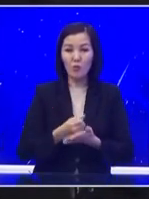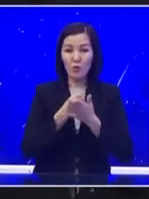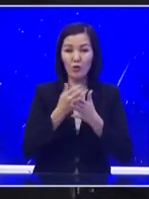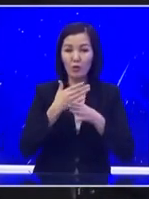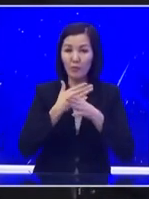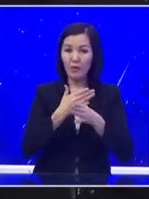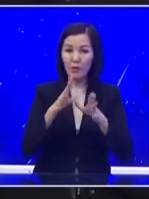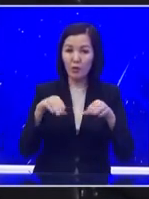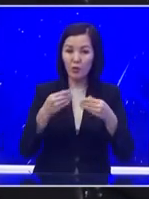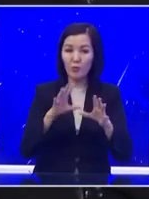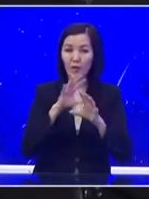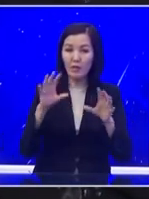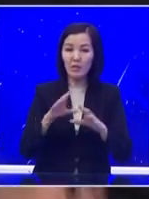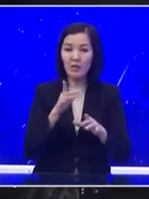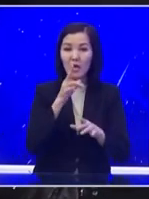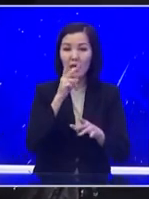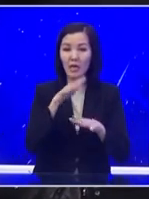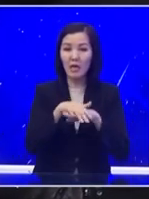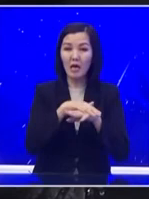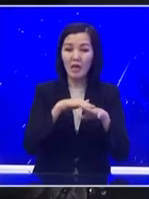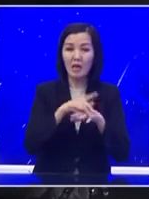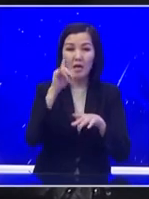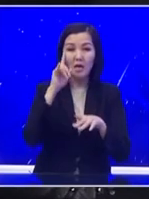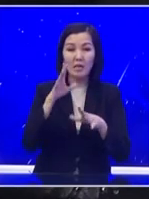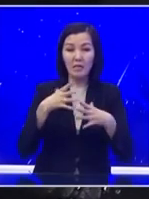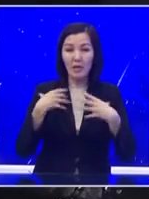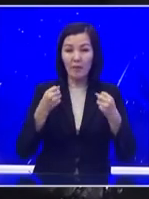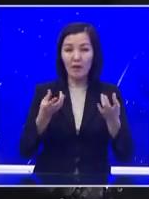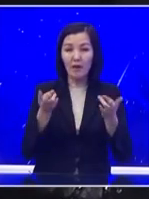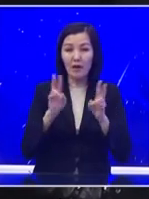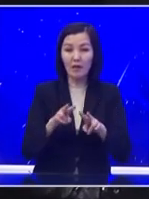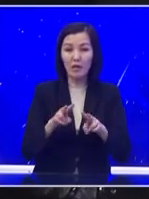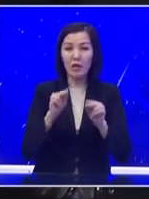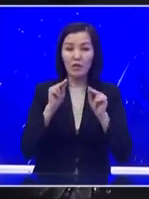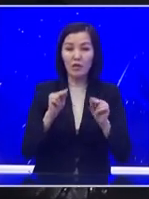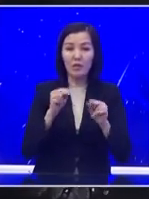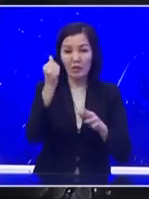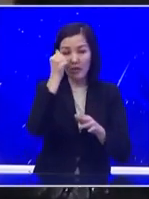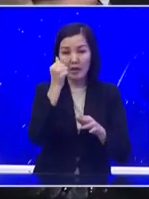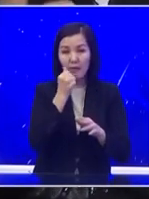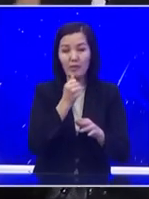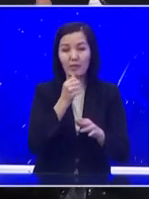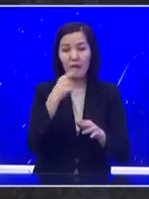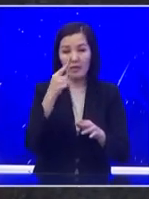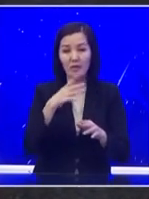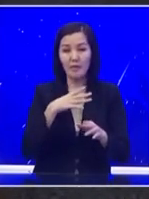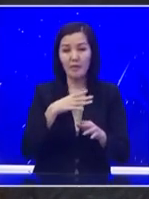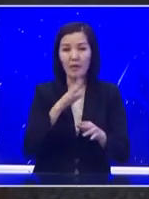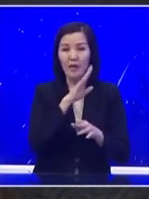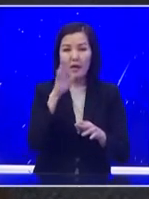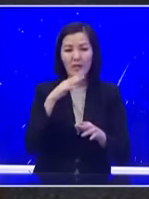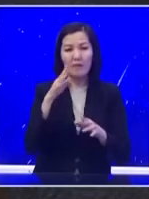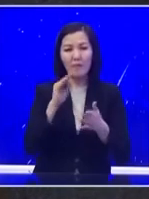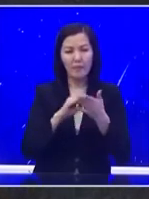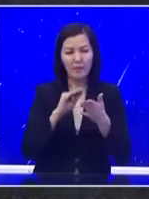аямады. Осылайша біз Корей халқы қазақтардың арқасында аман қалдық. Шын жүректен ризашылығымды білдіріп, алғысымды айтамын. Анам айтып отыратын,